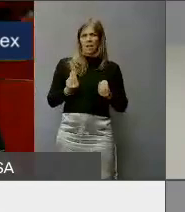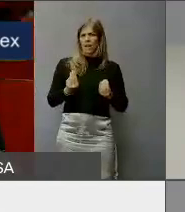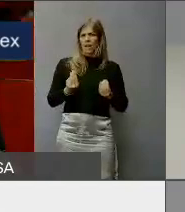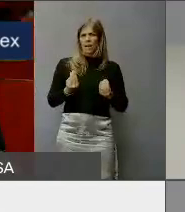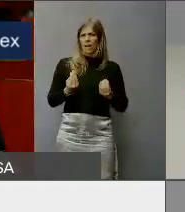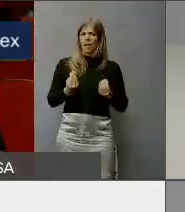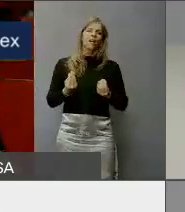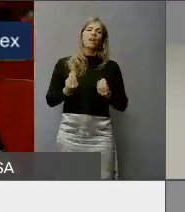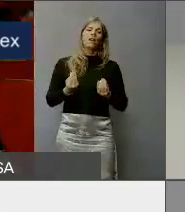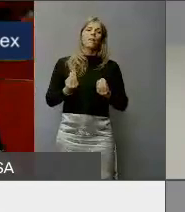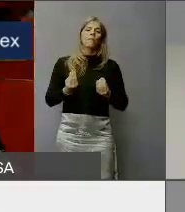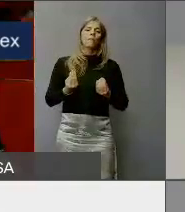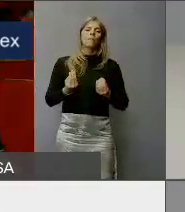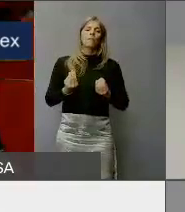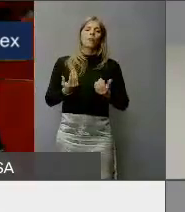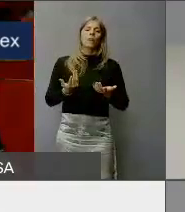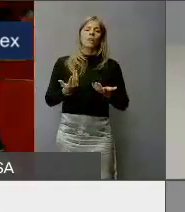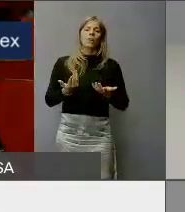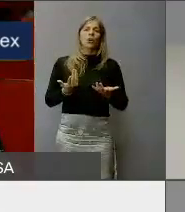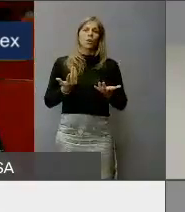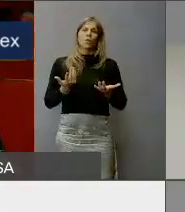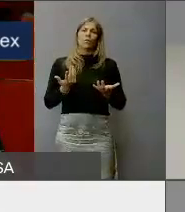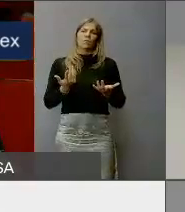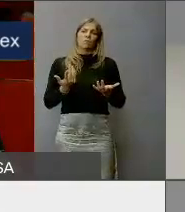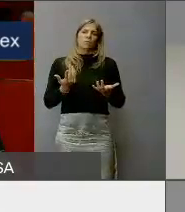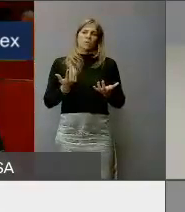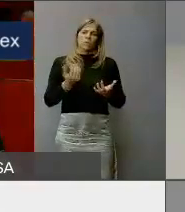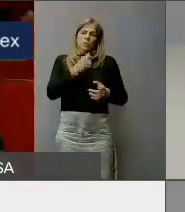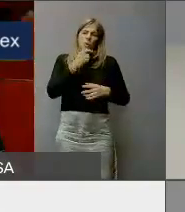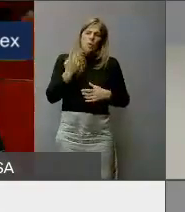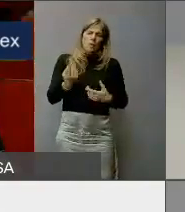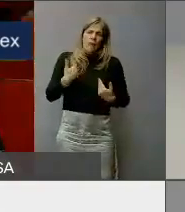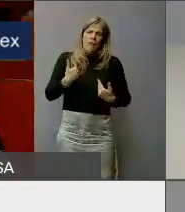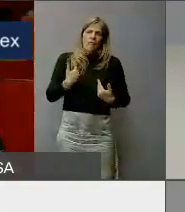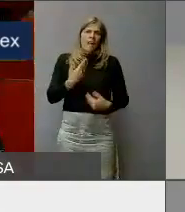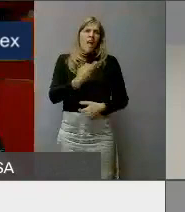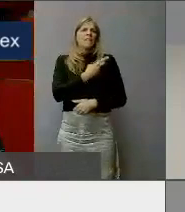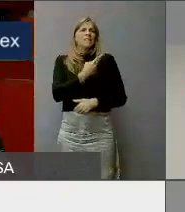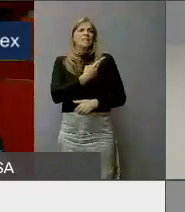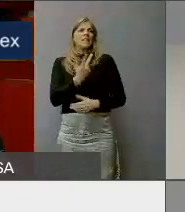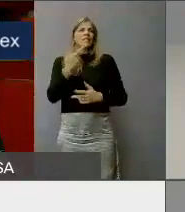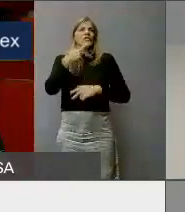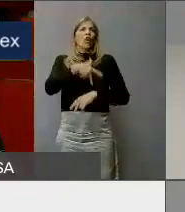non bisogna essere assistenti sociali per capire questo